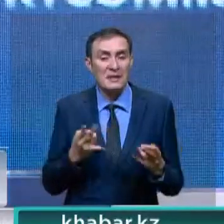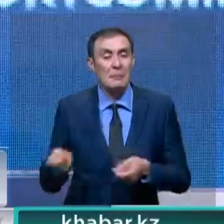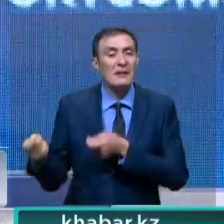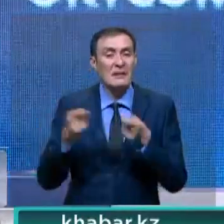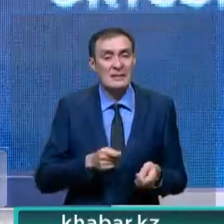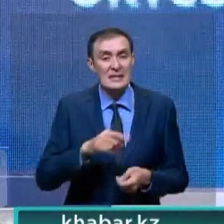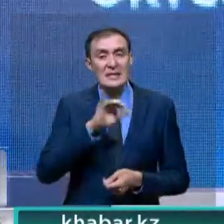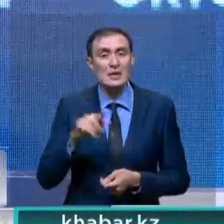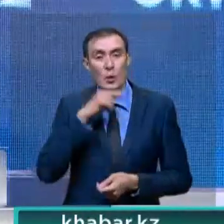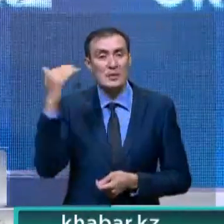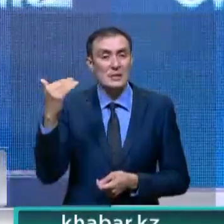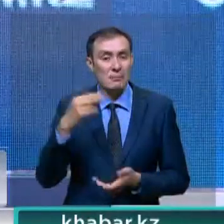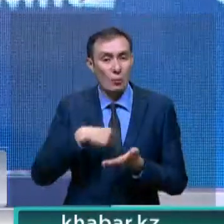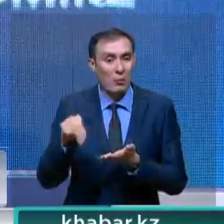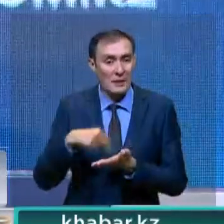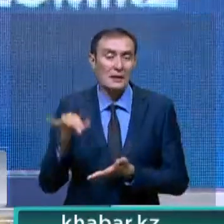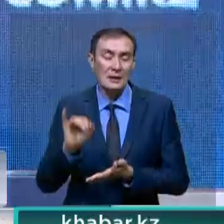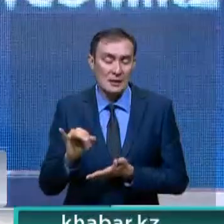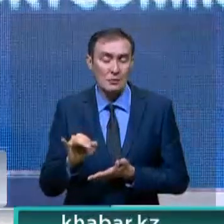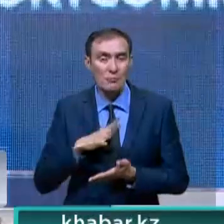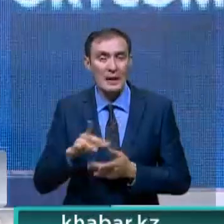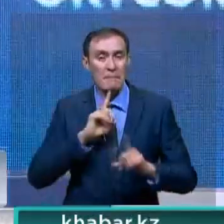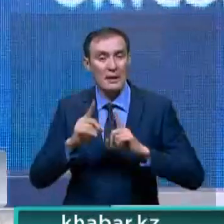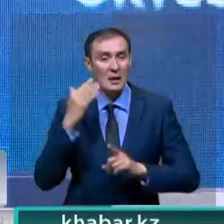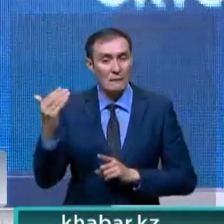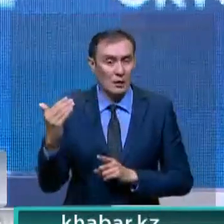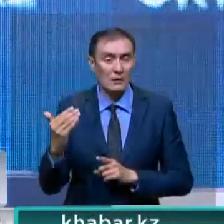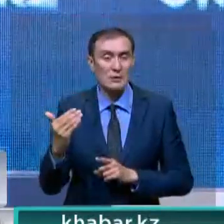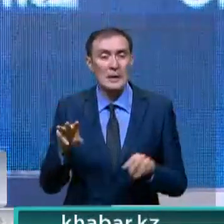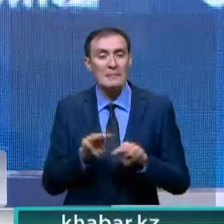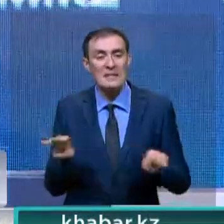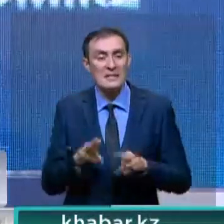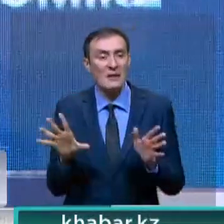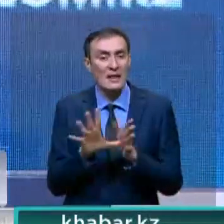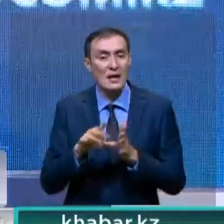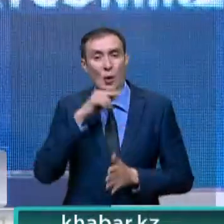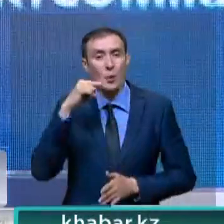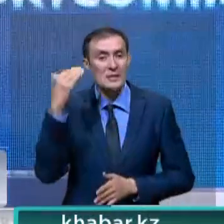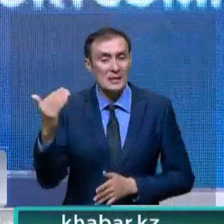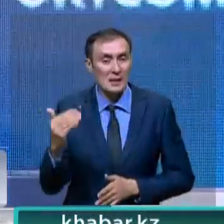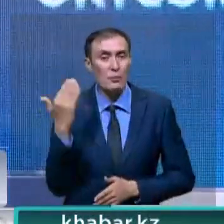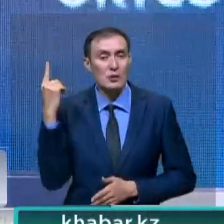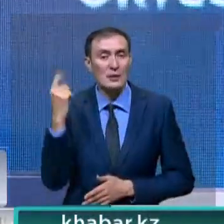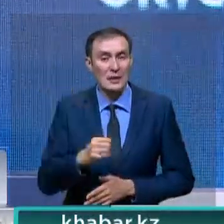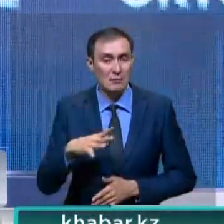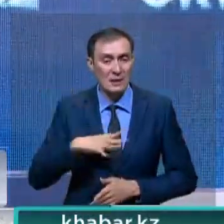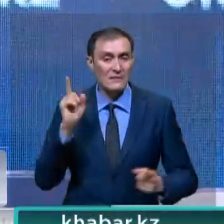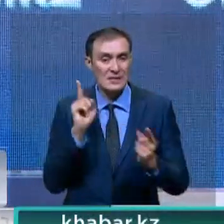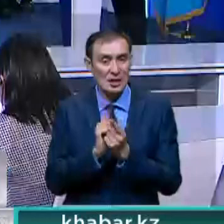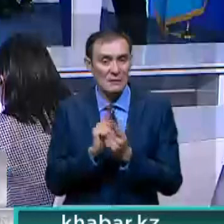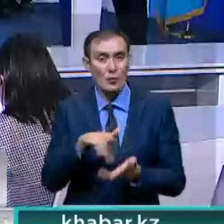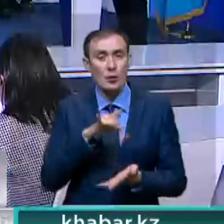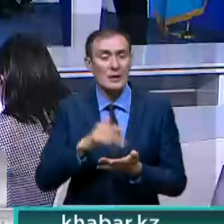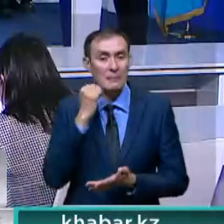импортировать с Российской Федерации. И уже провели переговоры с коллегами с Минэнерго России. На прошлой неделе у нас прошла встреча в